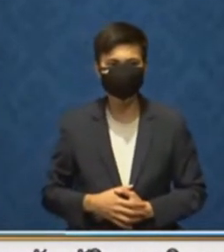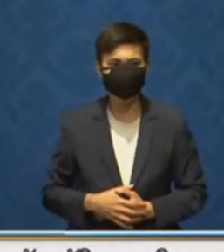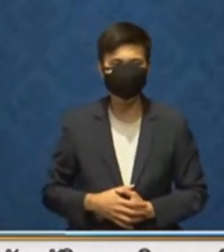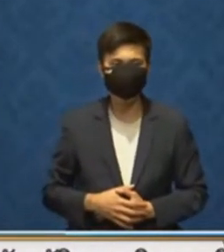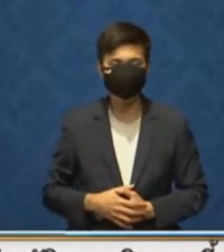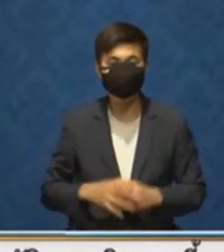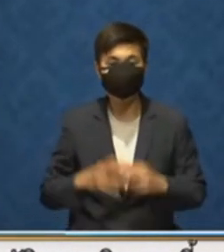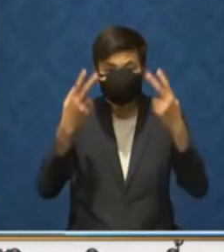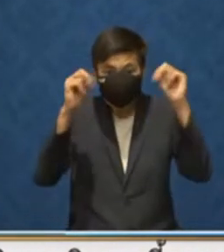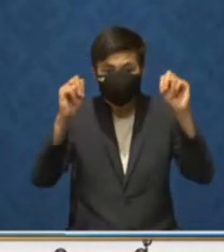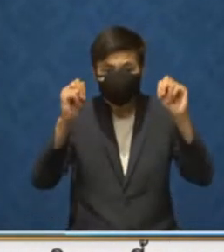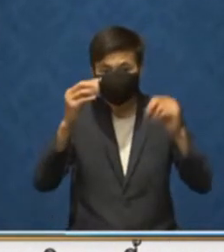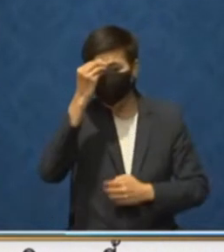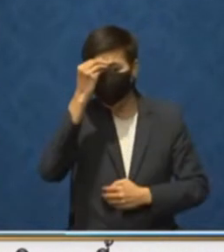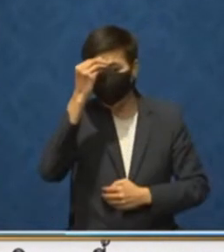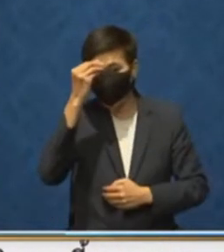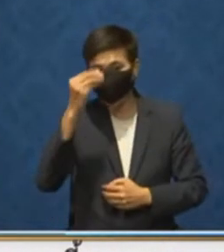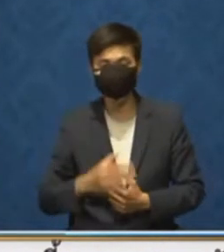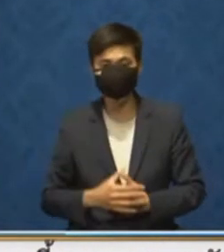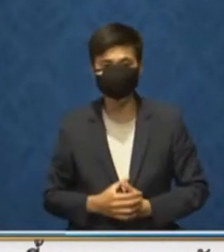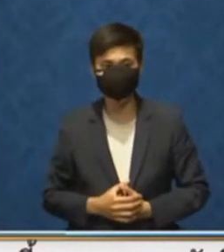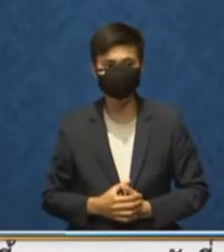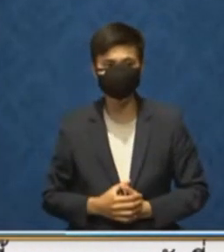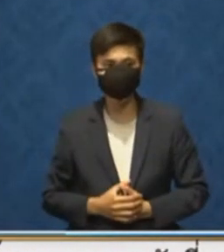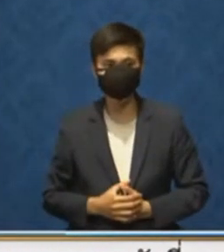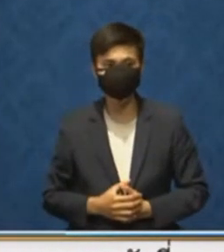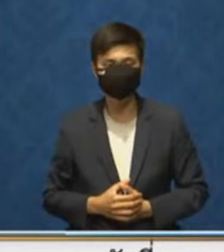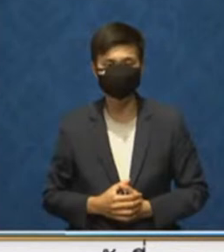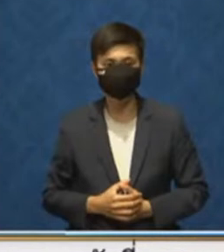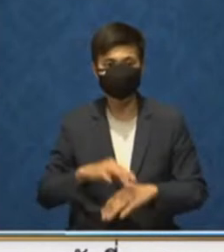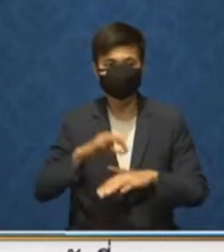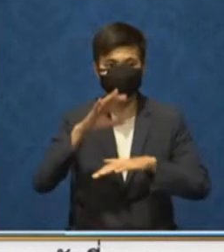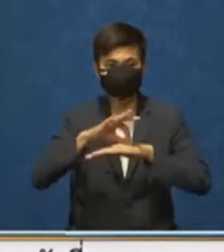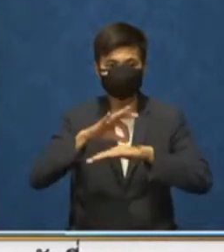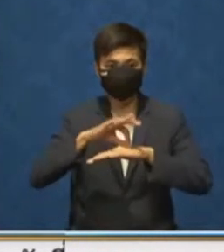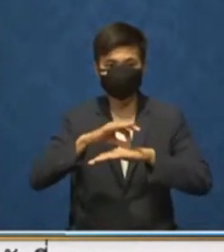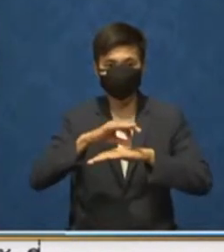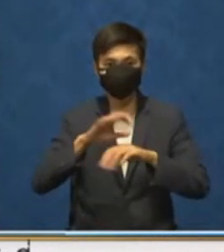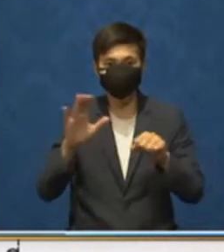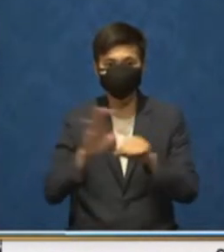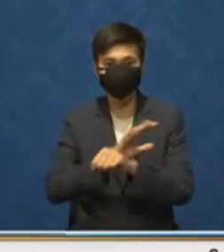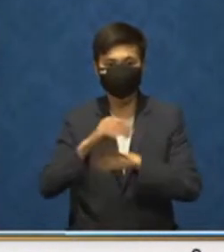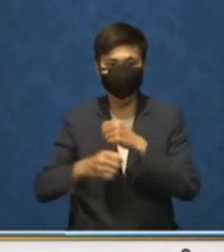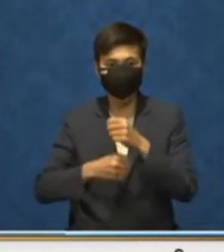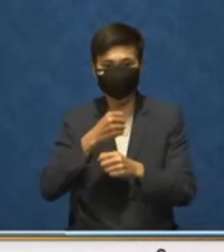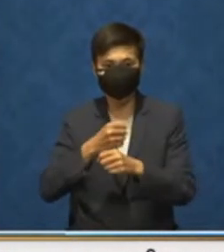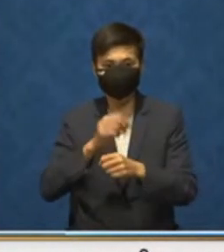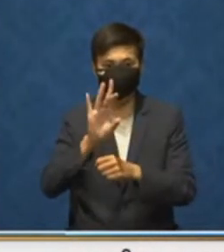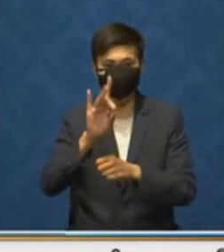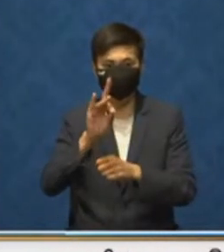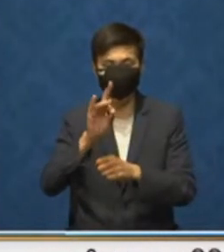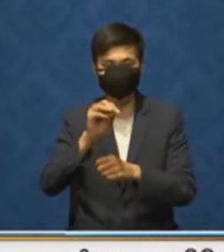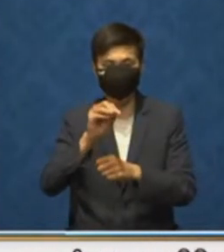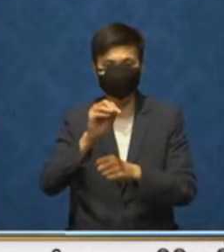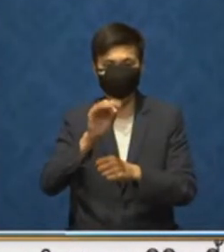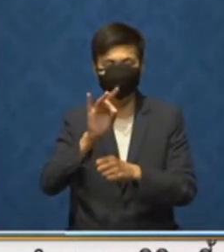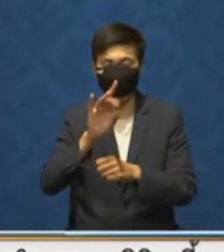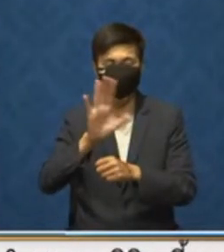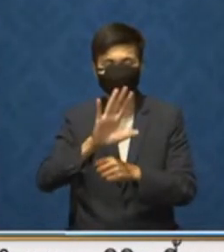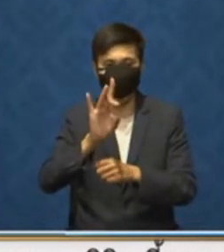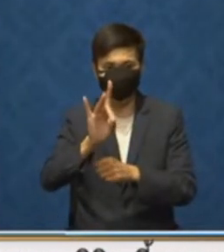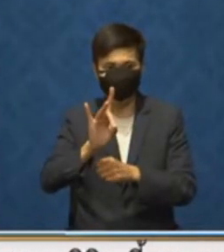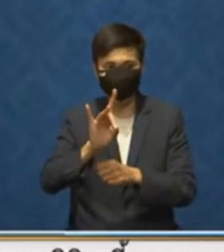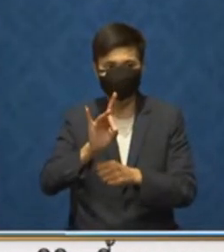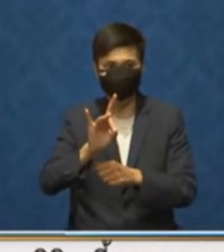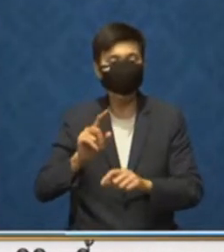นายกญี่ปุ่นนะครับซึ่งตรงตำแหน่งมา 8ปีแล้วได้แต่พี่แล้วแต่ยังไม่เลิกเล่น